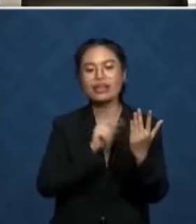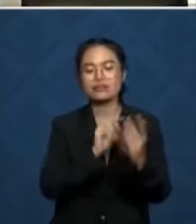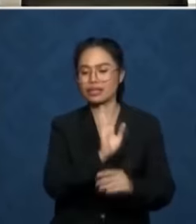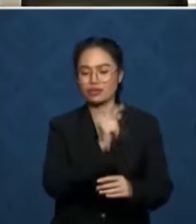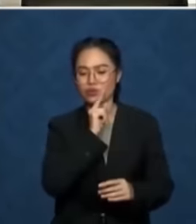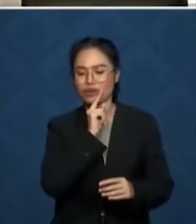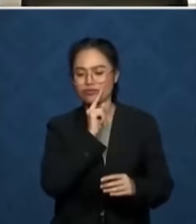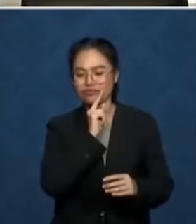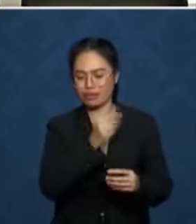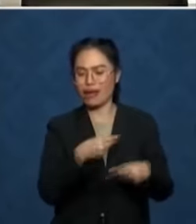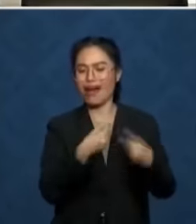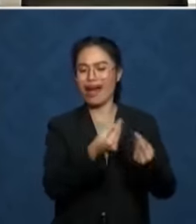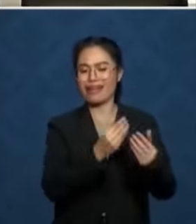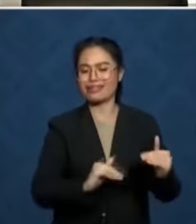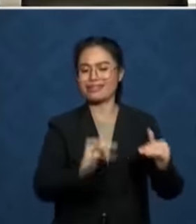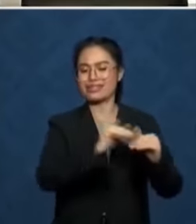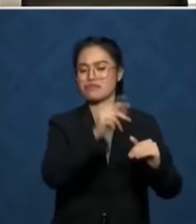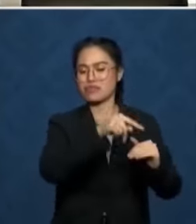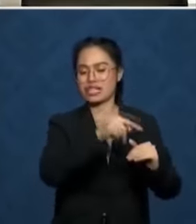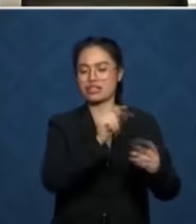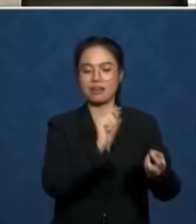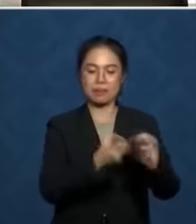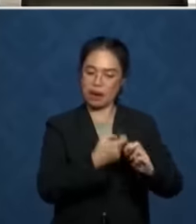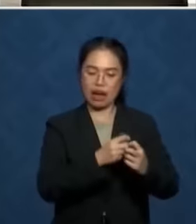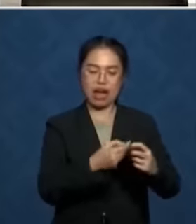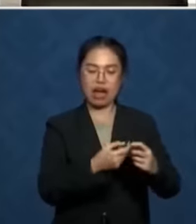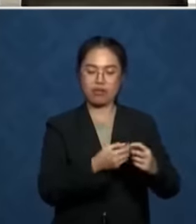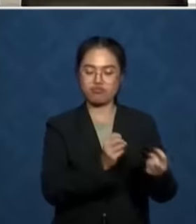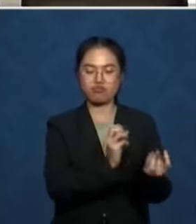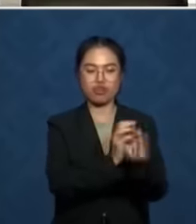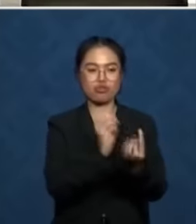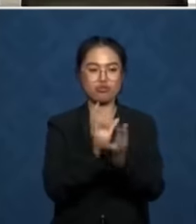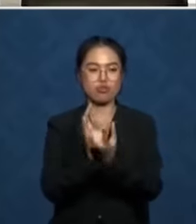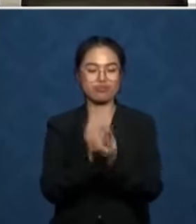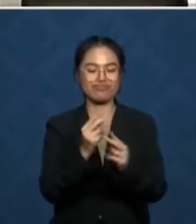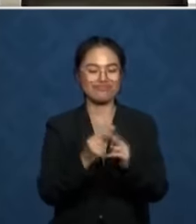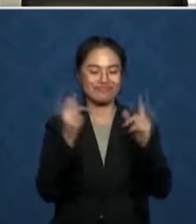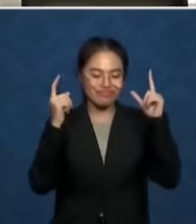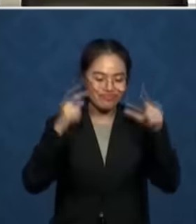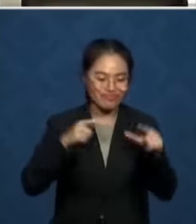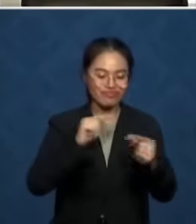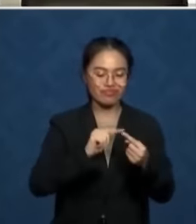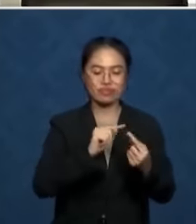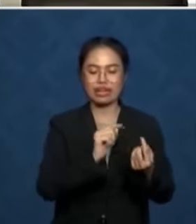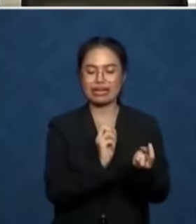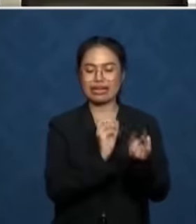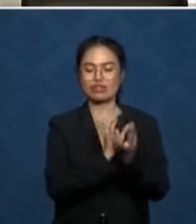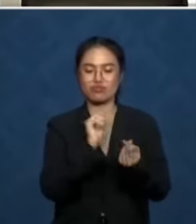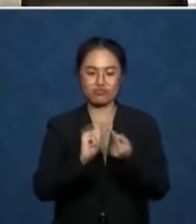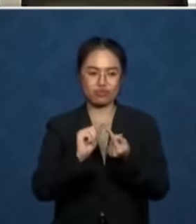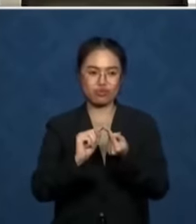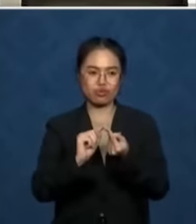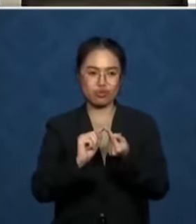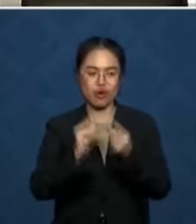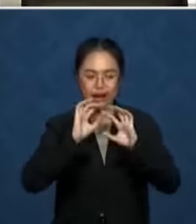ดเดียวครับท่านประธานน้ำผึ้งหยดเดียวที่ไม่เพียงแต่จะทำฝันที่จะอยู่4ปีของนายกให้กลายเป็นฝัน